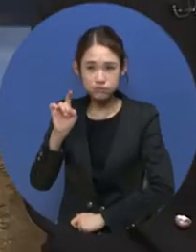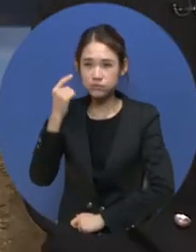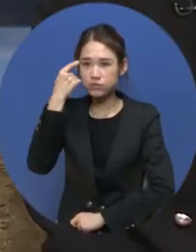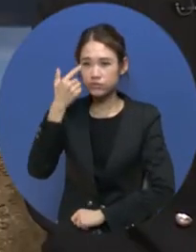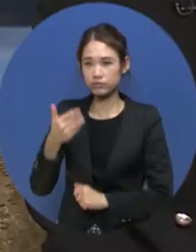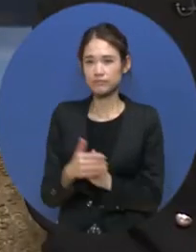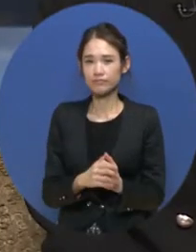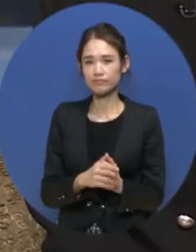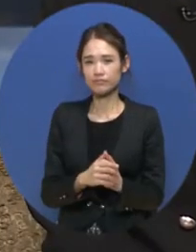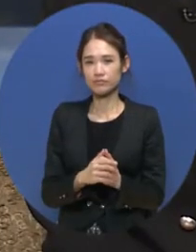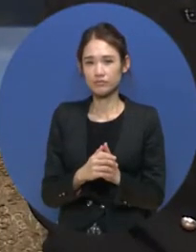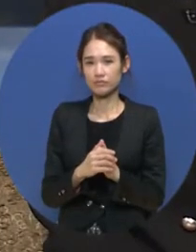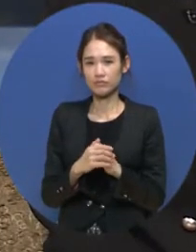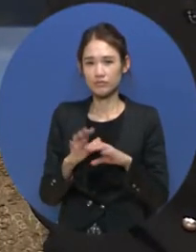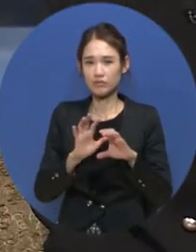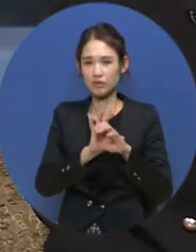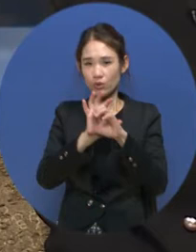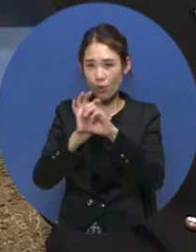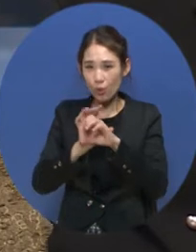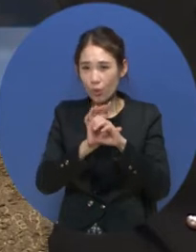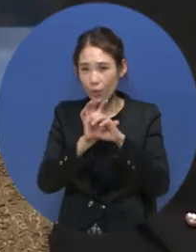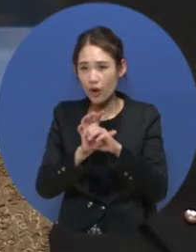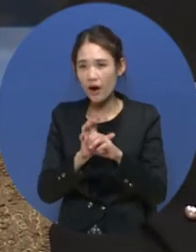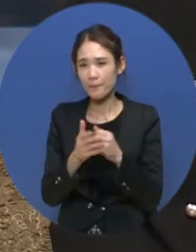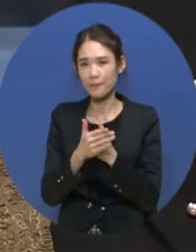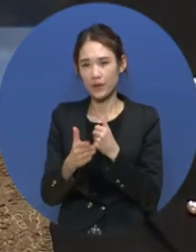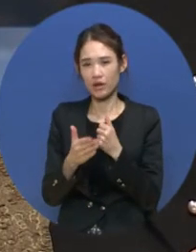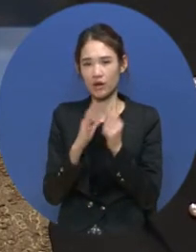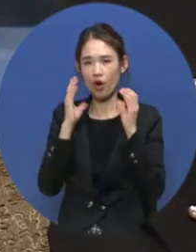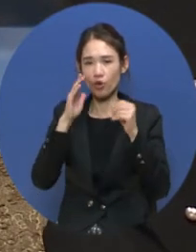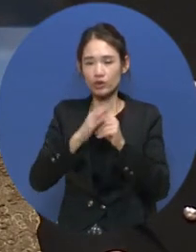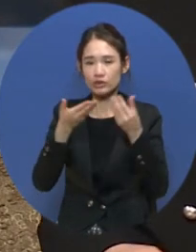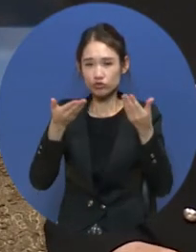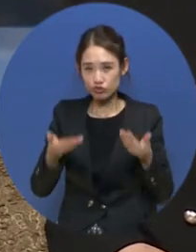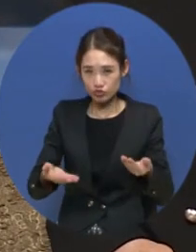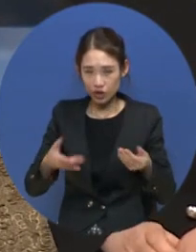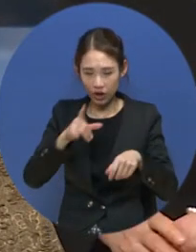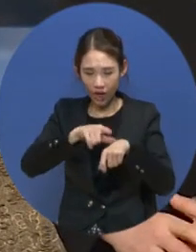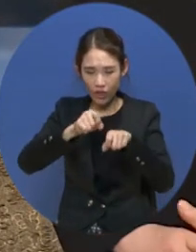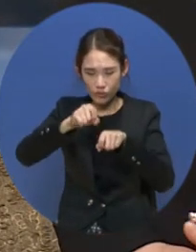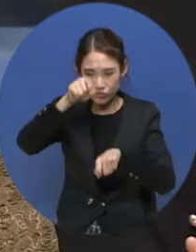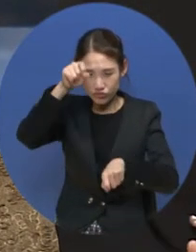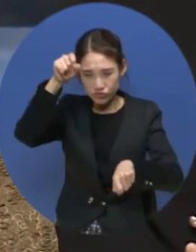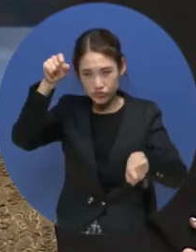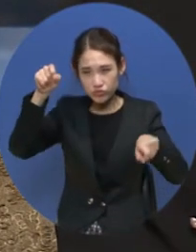없으신지요? 그 코로나19 사태로 어린이집 휴원이 이제 장기화되다 보니까